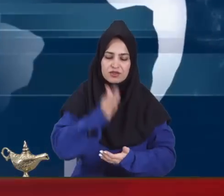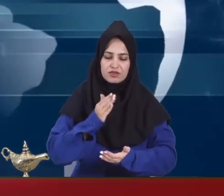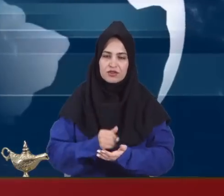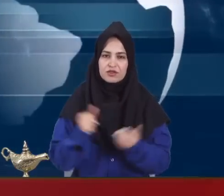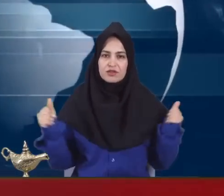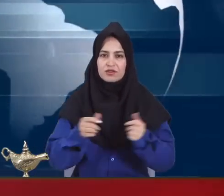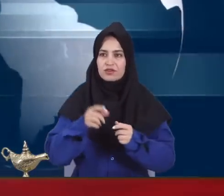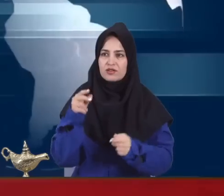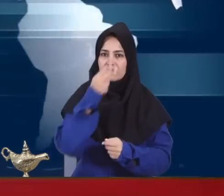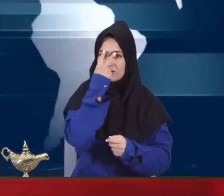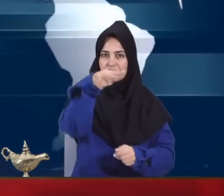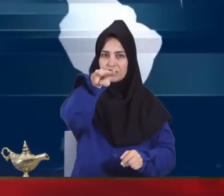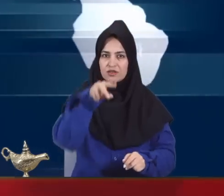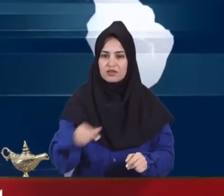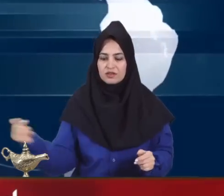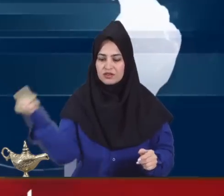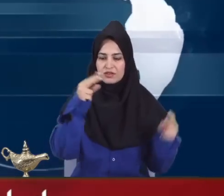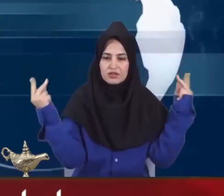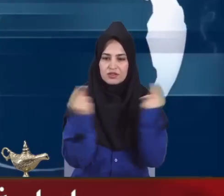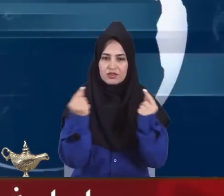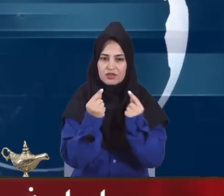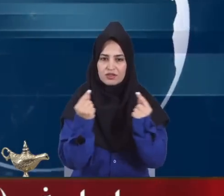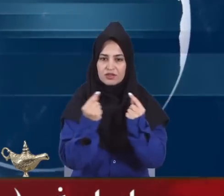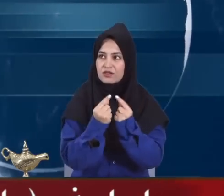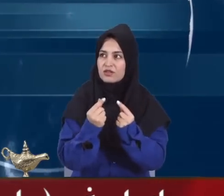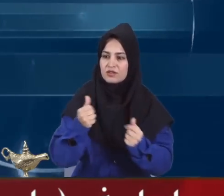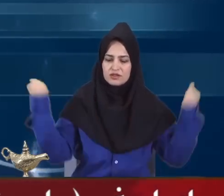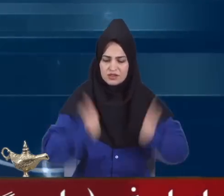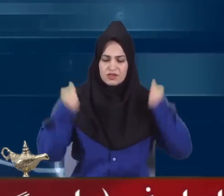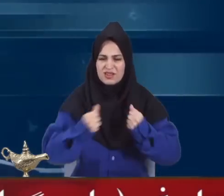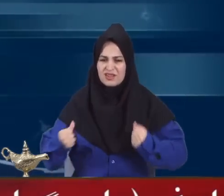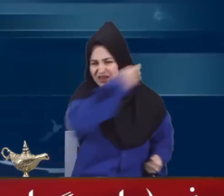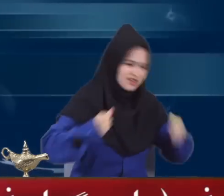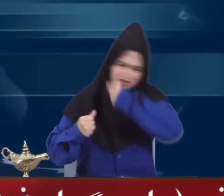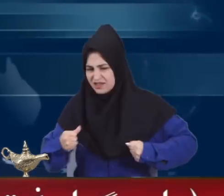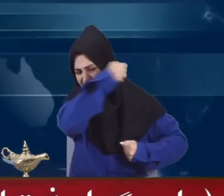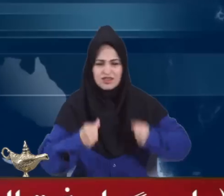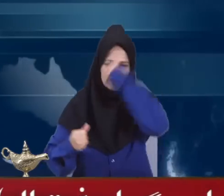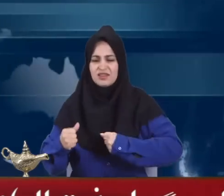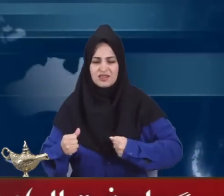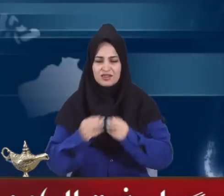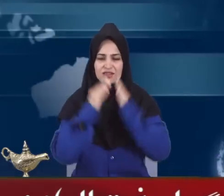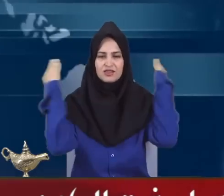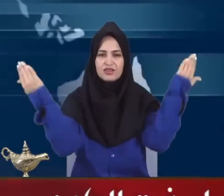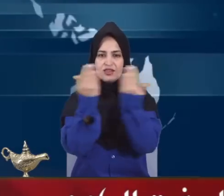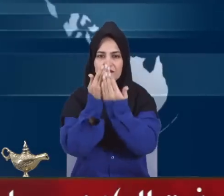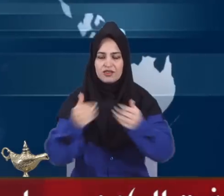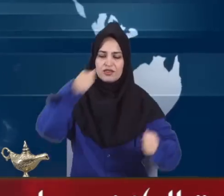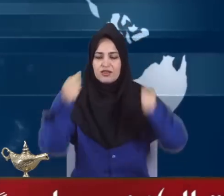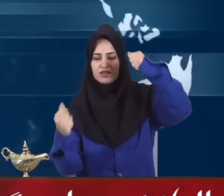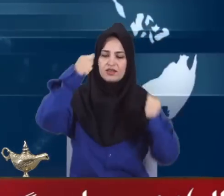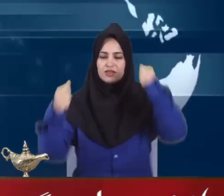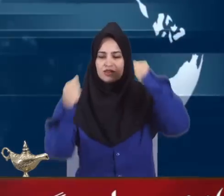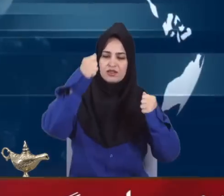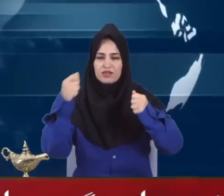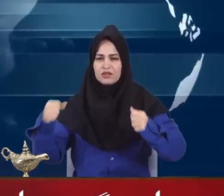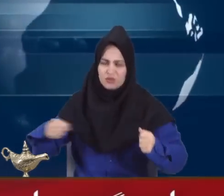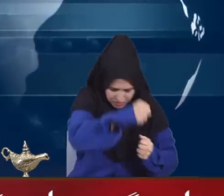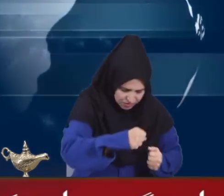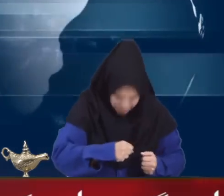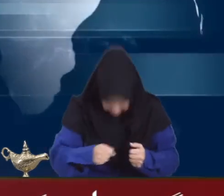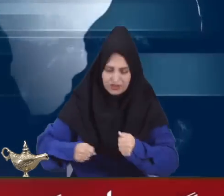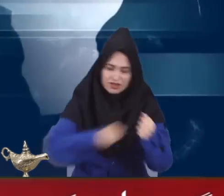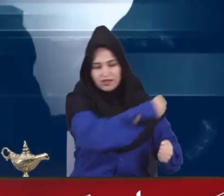سرایت نموده. آنها با عصبانیت از ورزشگاه خارج شده، رانندگی میکردن، تصادف کرده، ترافیک ایجاد شده، هوا